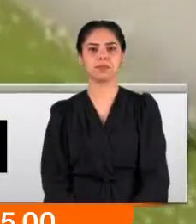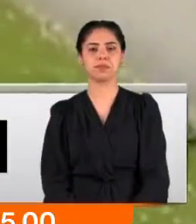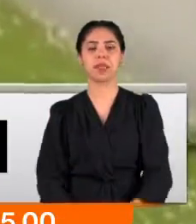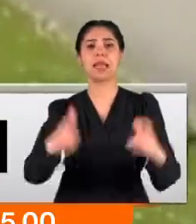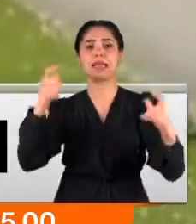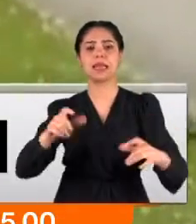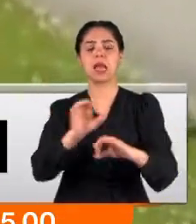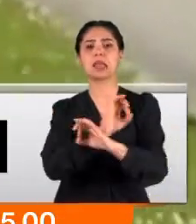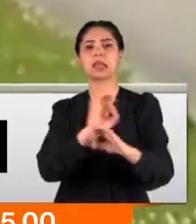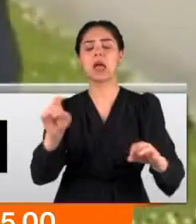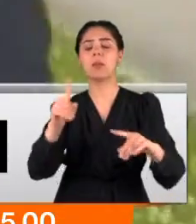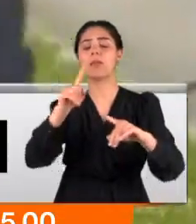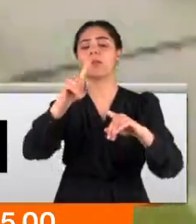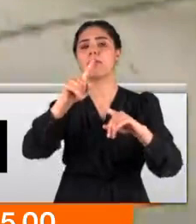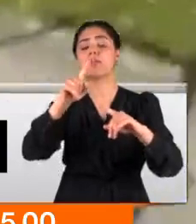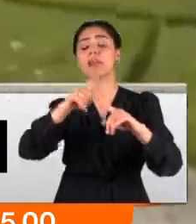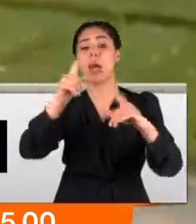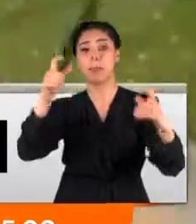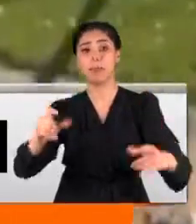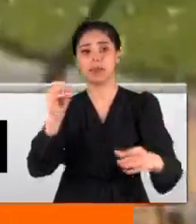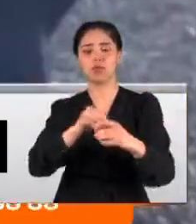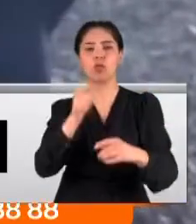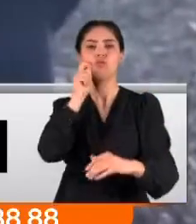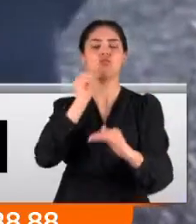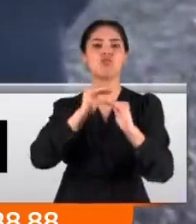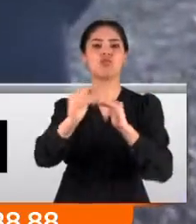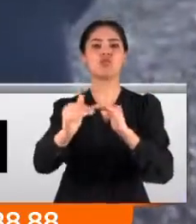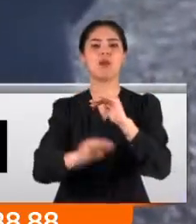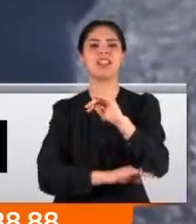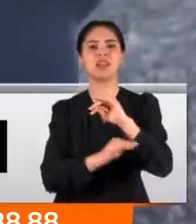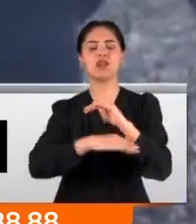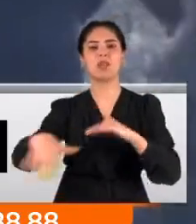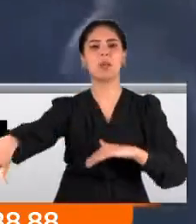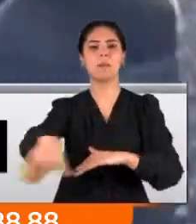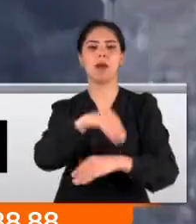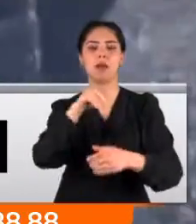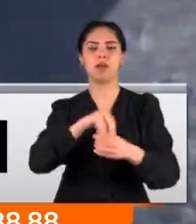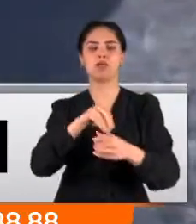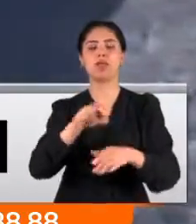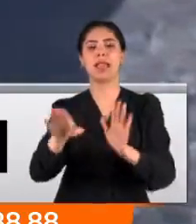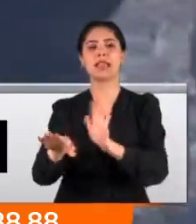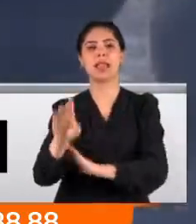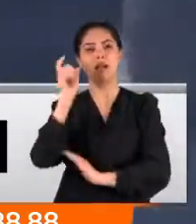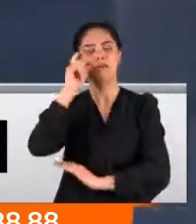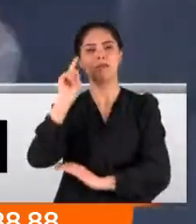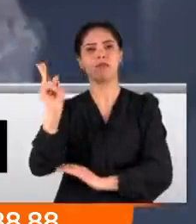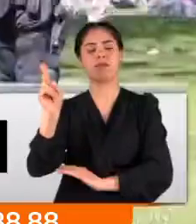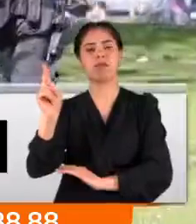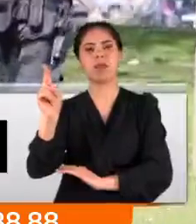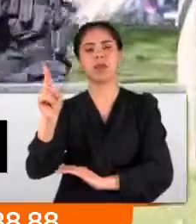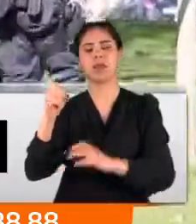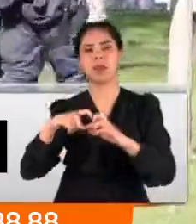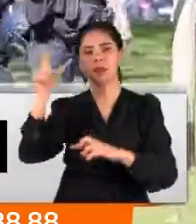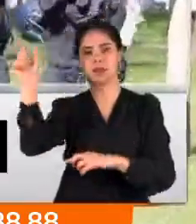Yer Tarnby kentinde Müslümanların yaşadığı Sinesereveş mahallesiydi. Aşırı sağcı Stram Kurs Partisi'nin lideri